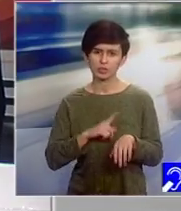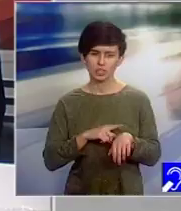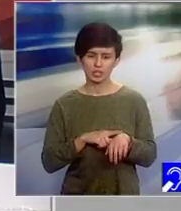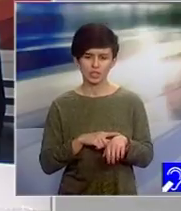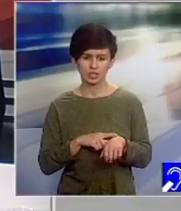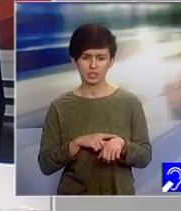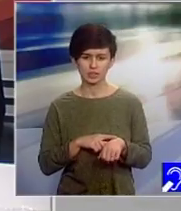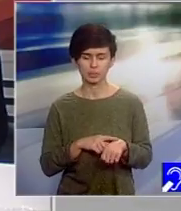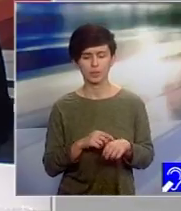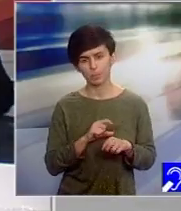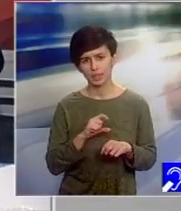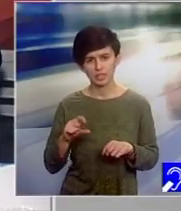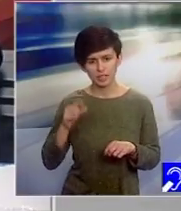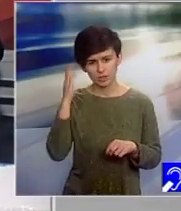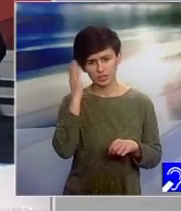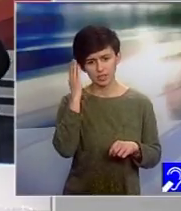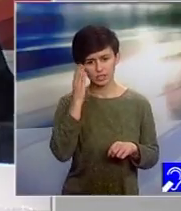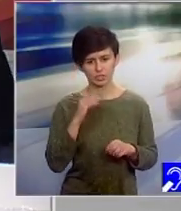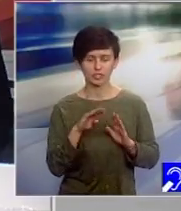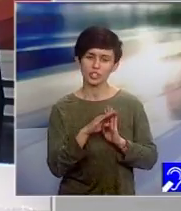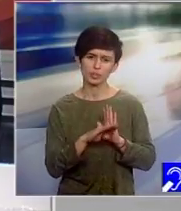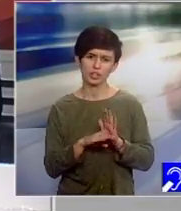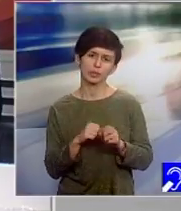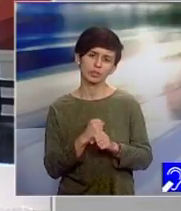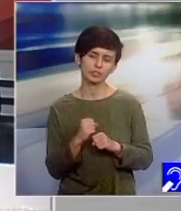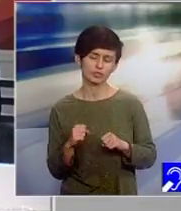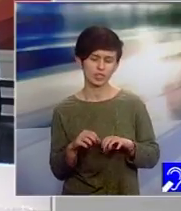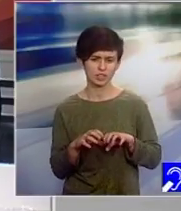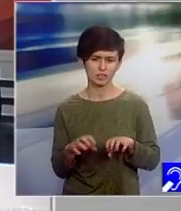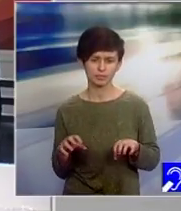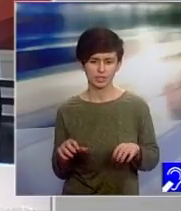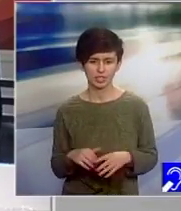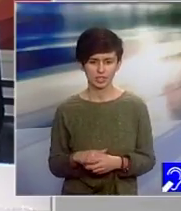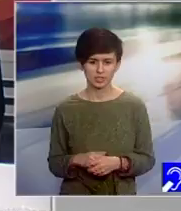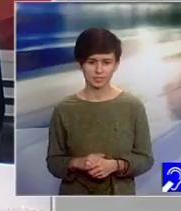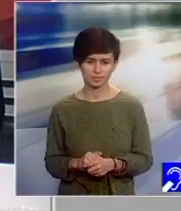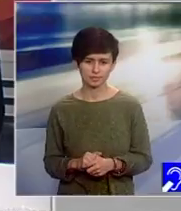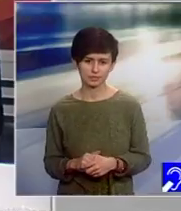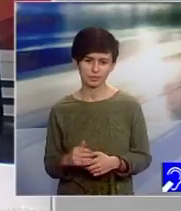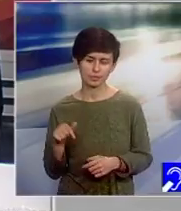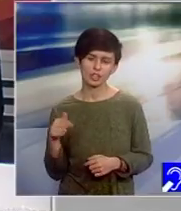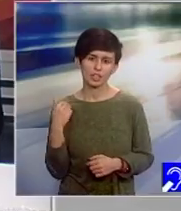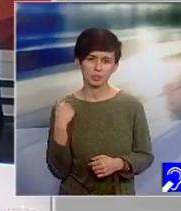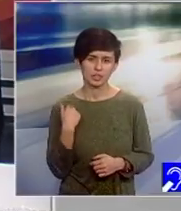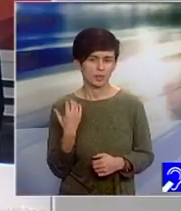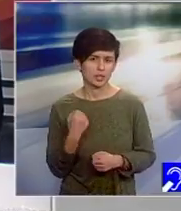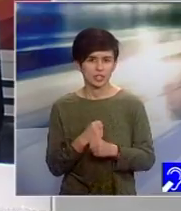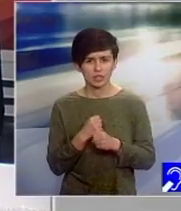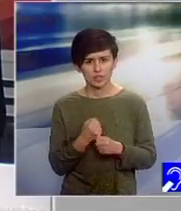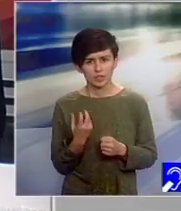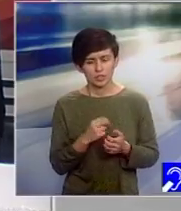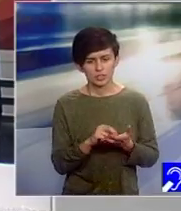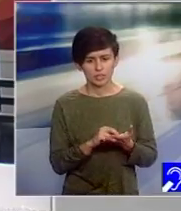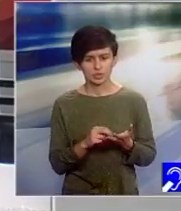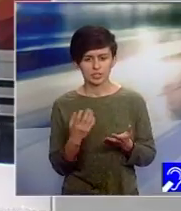și uneori ce, ce vorbeam eu, programul încărcat. Foarte încărcat. Trebuie să recunoaștem. Și uneori mă întreabă ce ați făcut, despre ce ați făcut proiectul, ce ați scris, ce